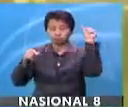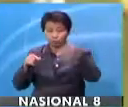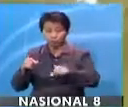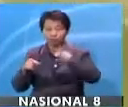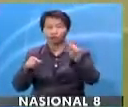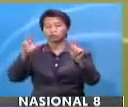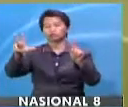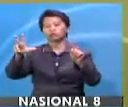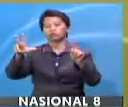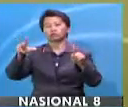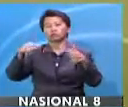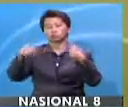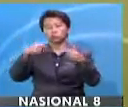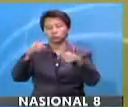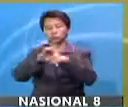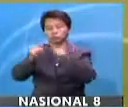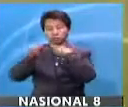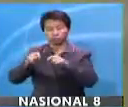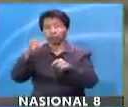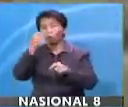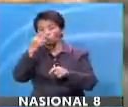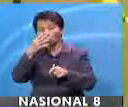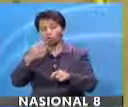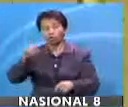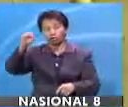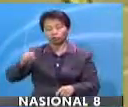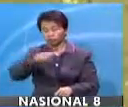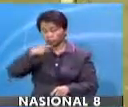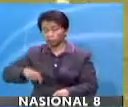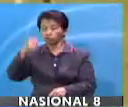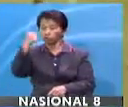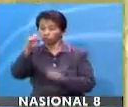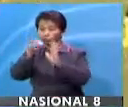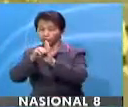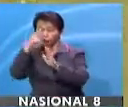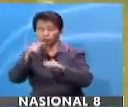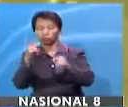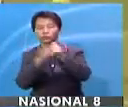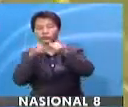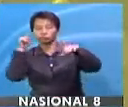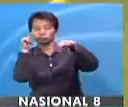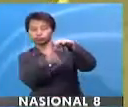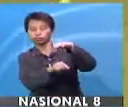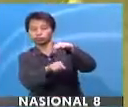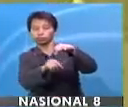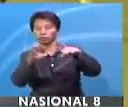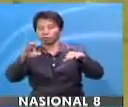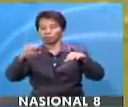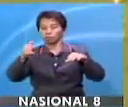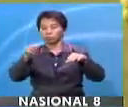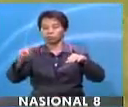13 Pada perlawanan yang berlangsung di tempat lawan China hanya memerlukan 10 minit untuk mendahului menerusi jaringan